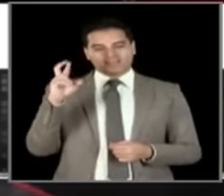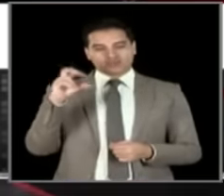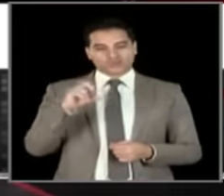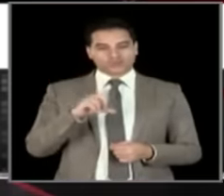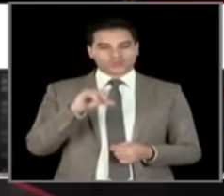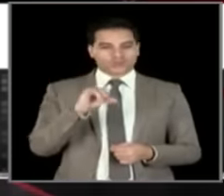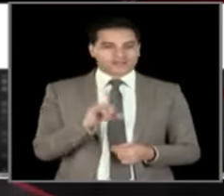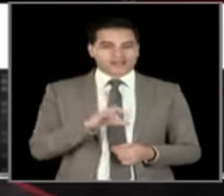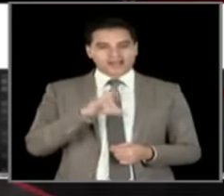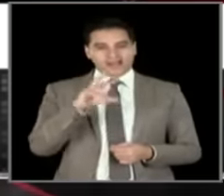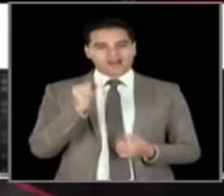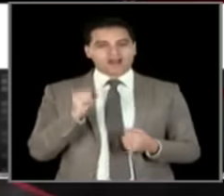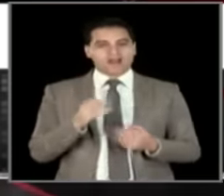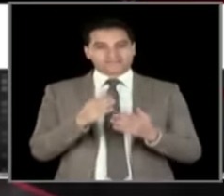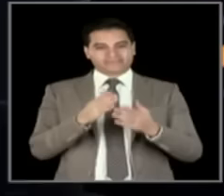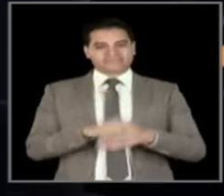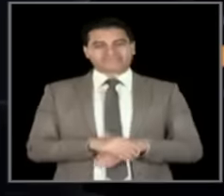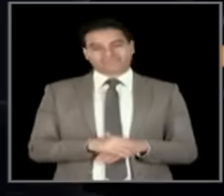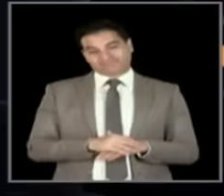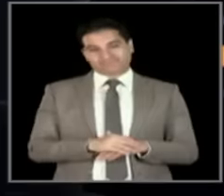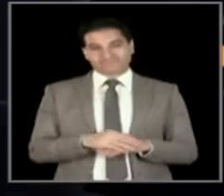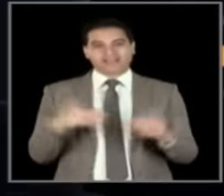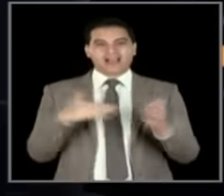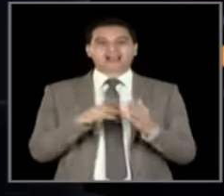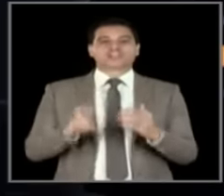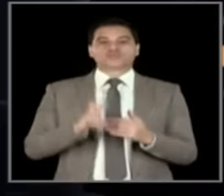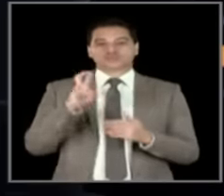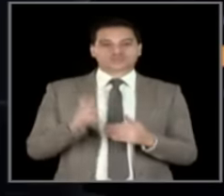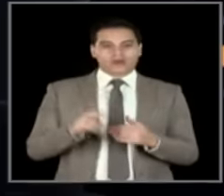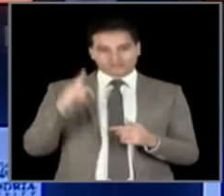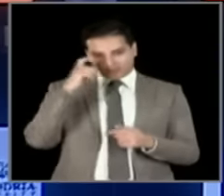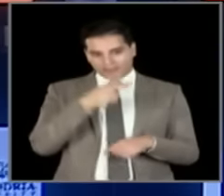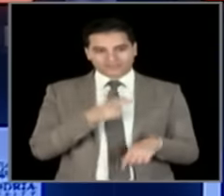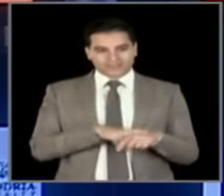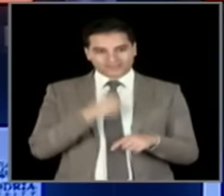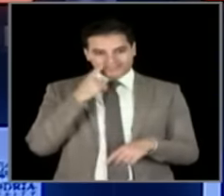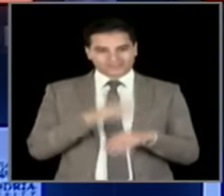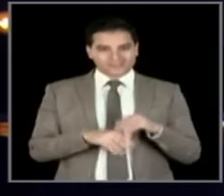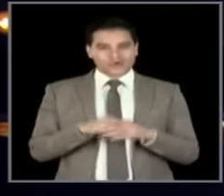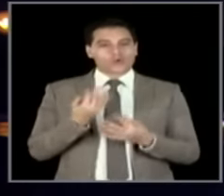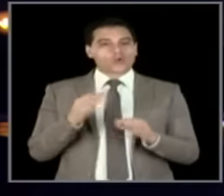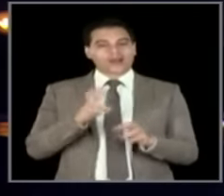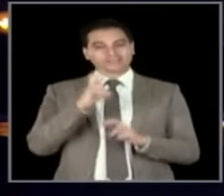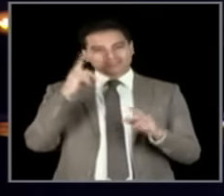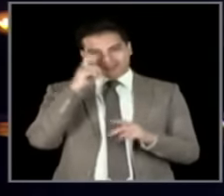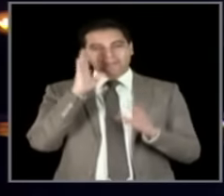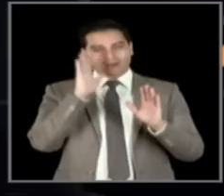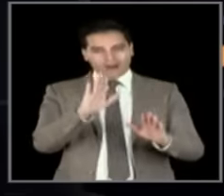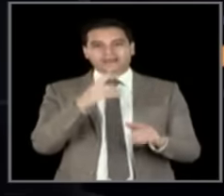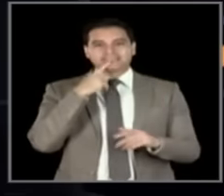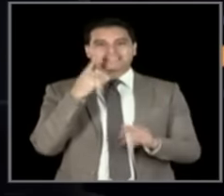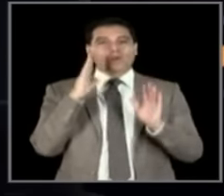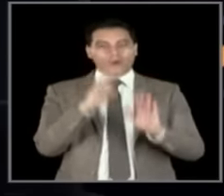سؤال صعب. آخر سؤال في الفقرة. سؤال صعب. تاني كل الأسئلة صعبة كده. كل أسئلة اسكندرية